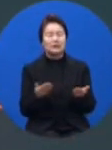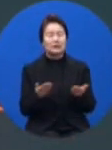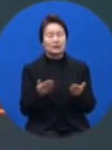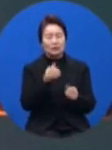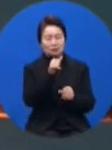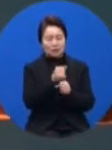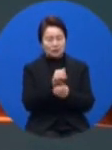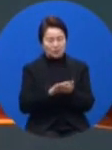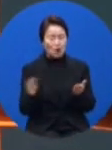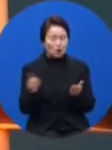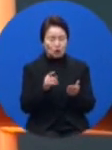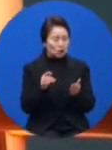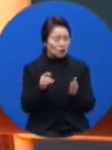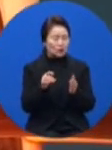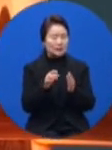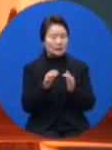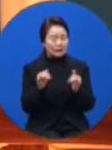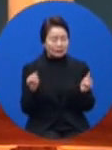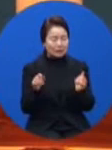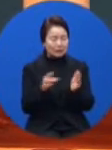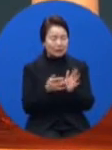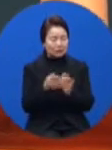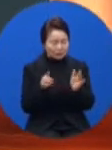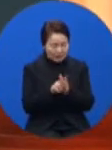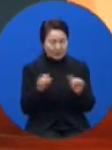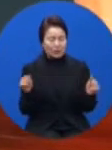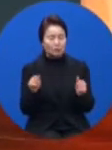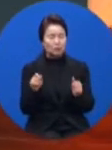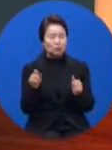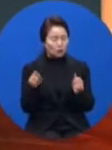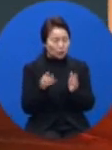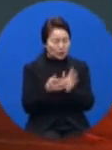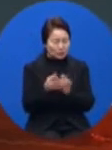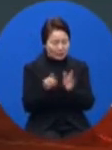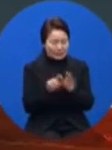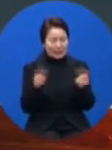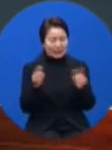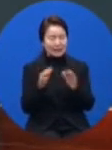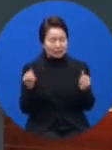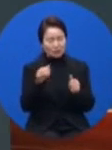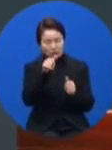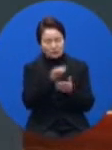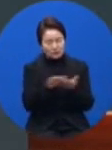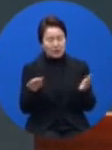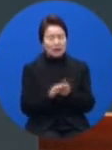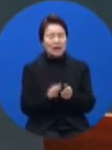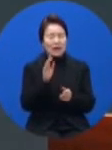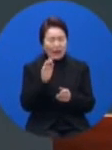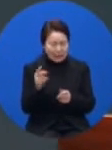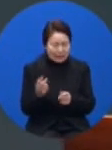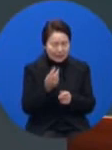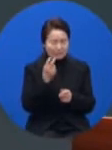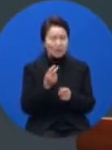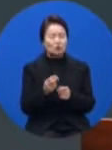어떤 분들은 예수 믿는 분들 어떤 분들은 예수 안 믿는 분들 계시지만 아버지 그들이 어떻게 해서든지 한 생명이라도 더 살리고자 한